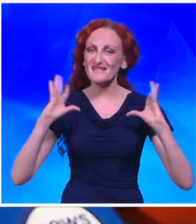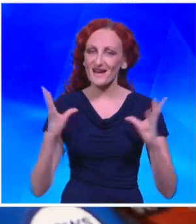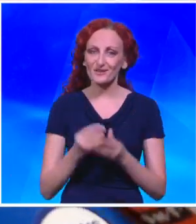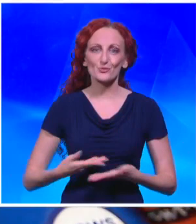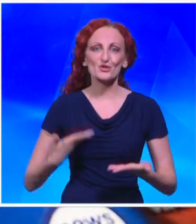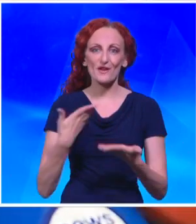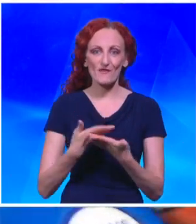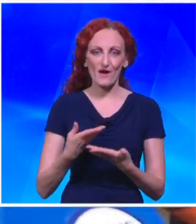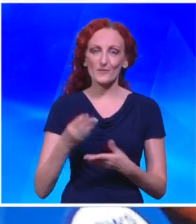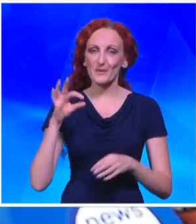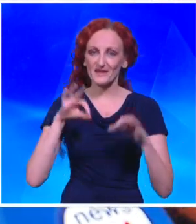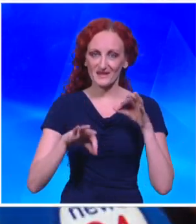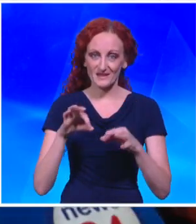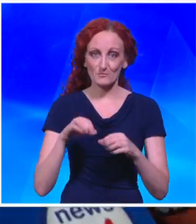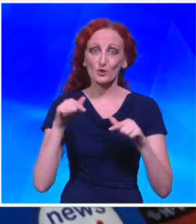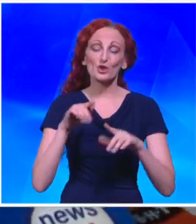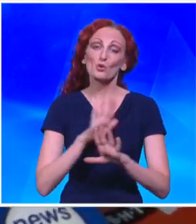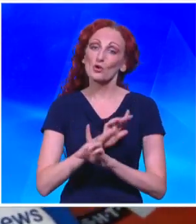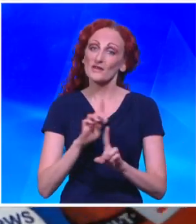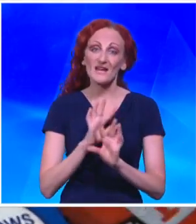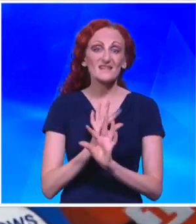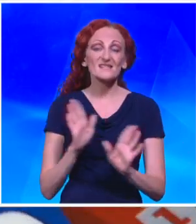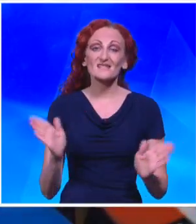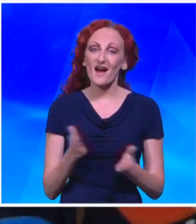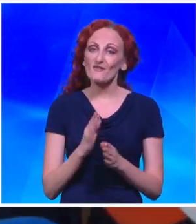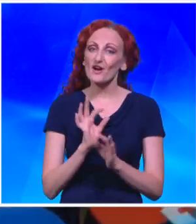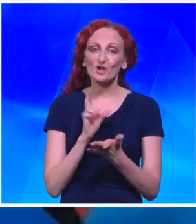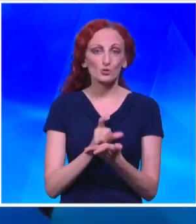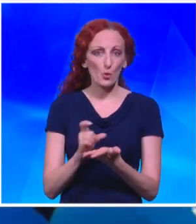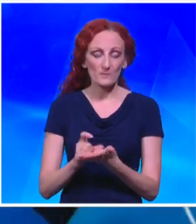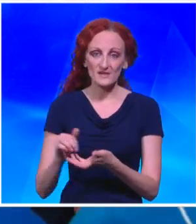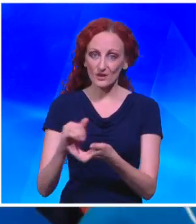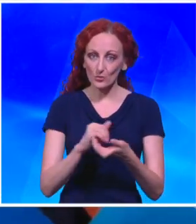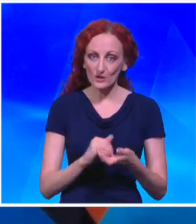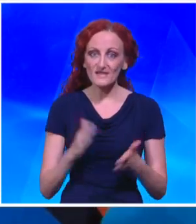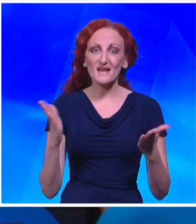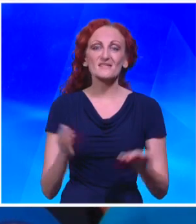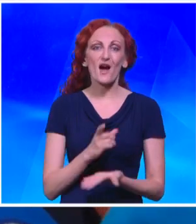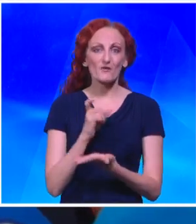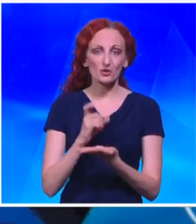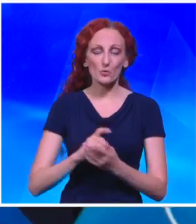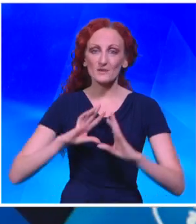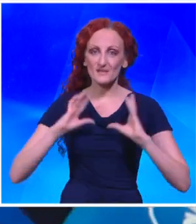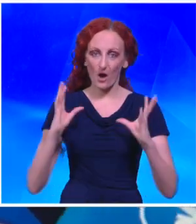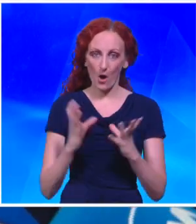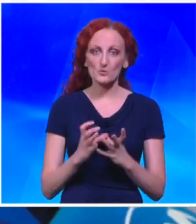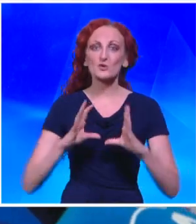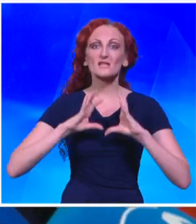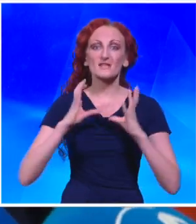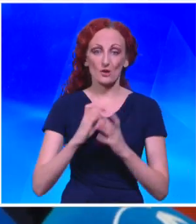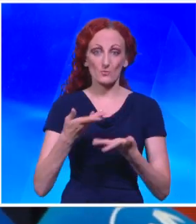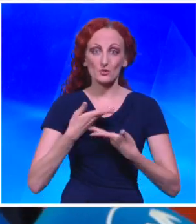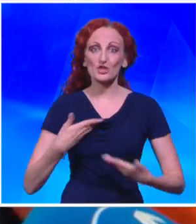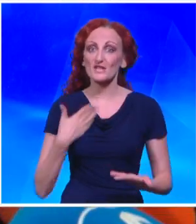тези избори. И тук вече не става дума за коалиция. Става дума за общност. С тази общност ние